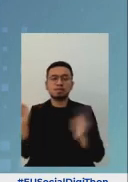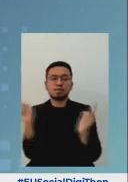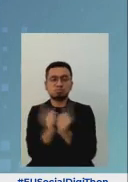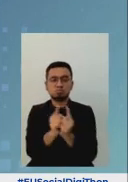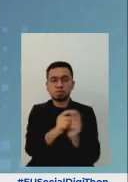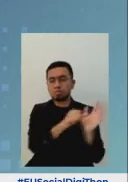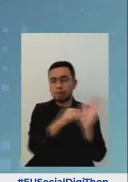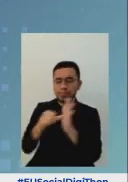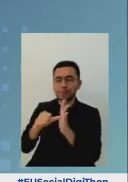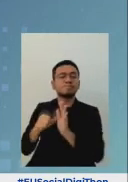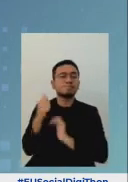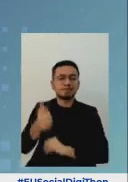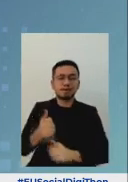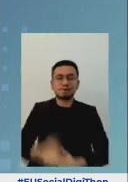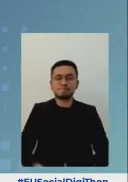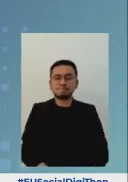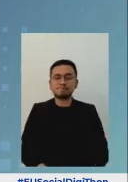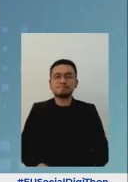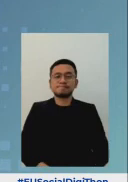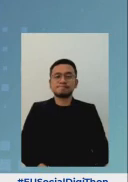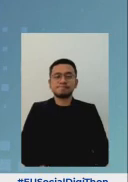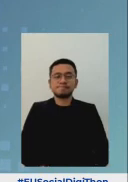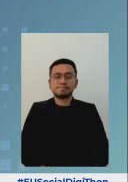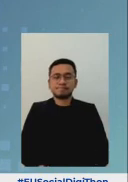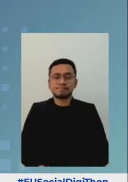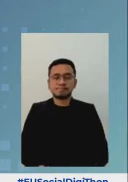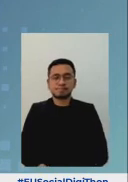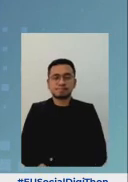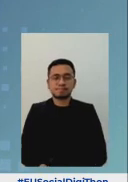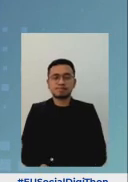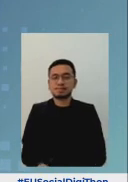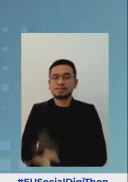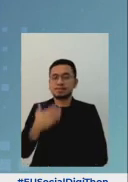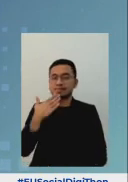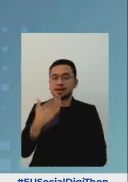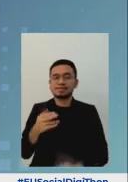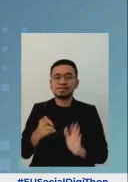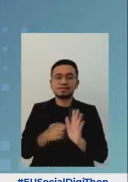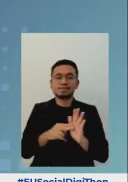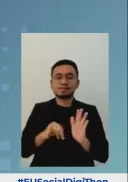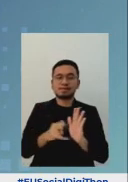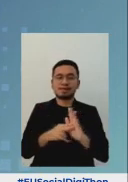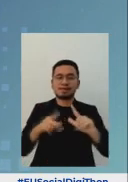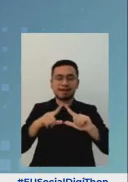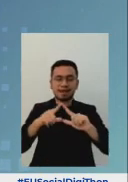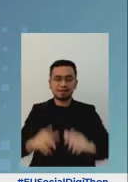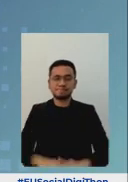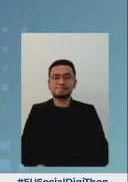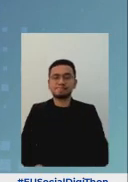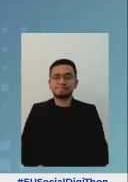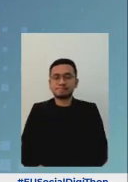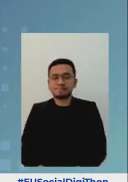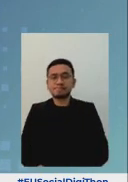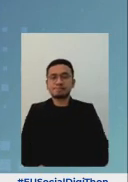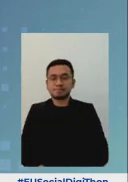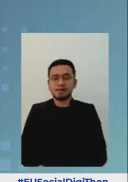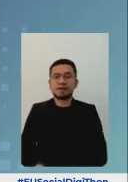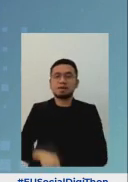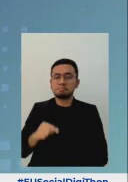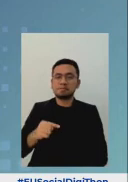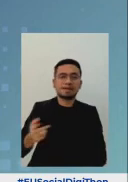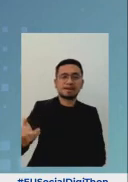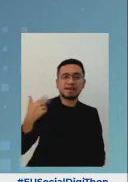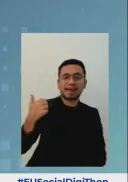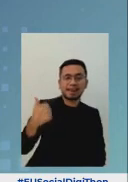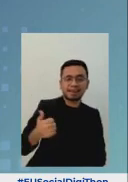saja Mbak Lastri, terima kasih. Baik, terima kasih Mbak Nina, keren ya. Jadi ayo jangan kita